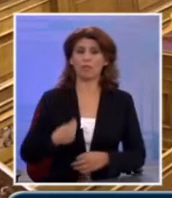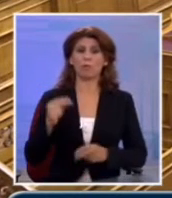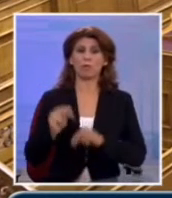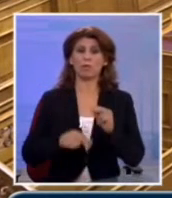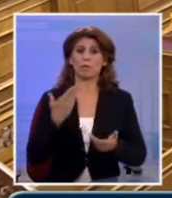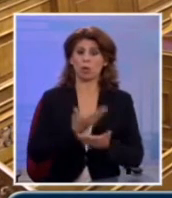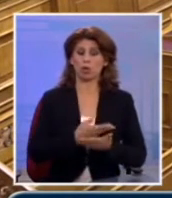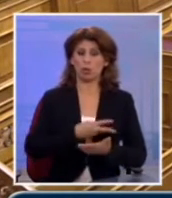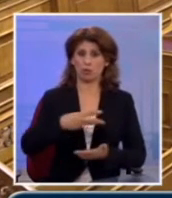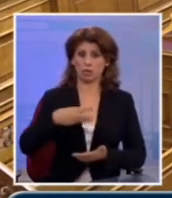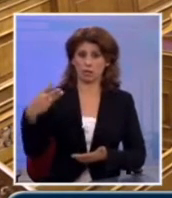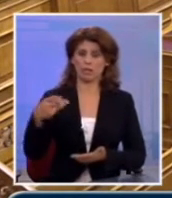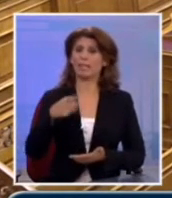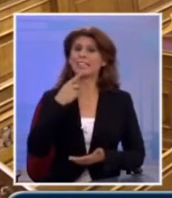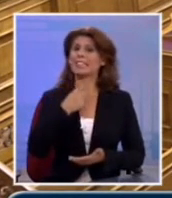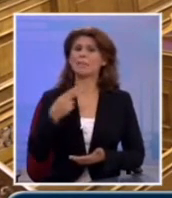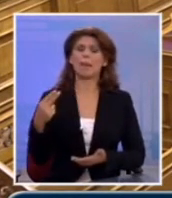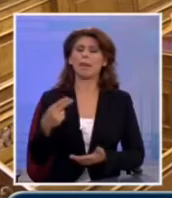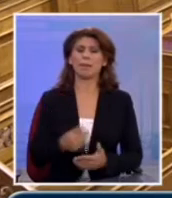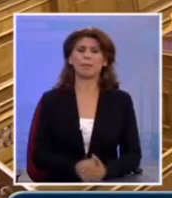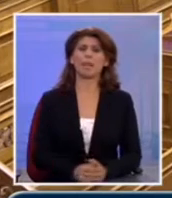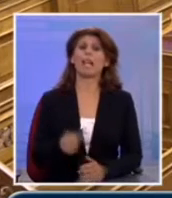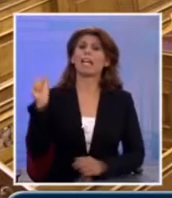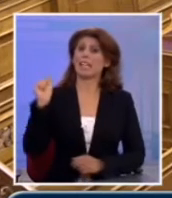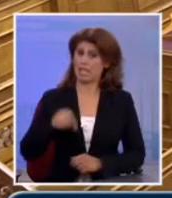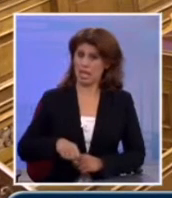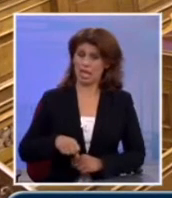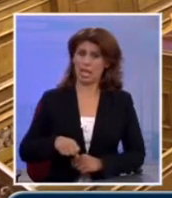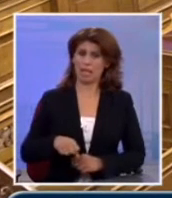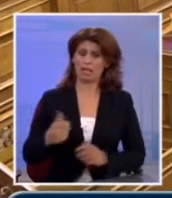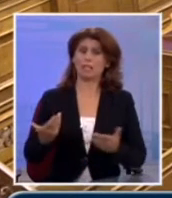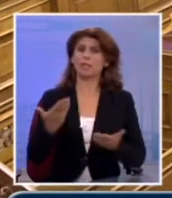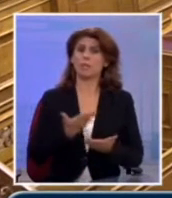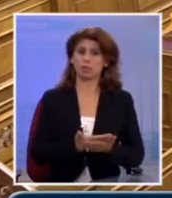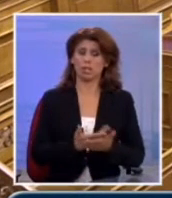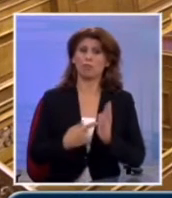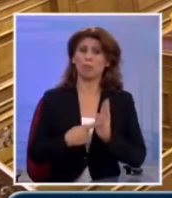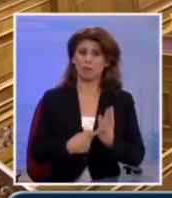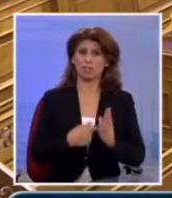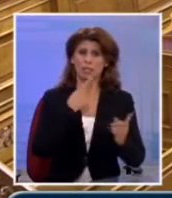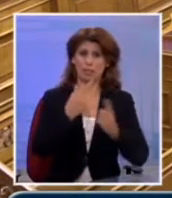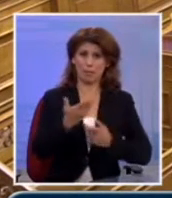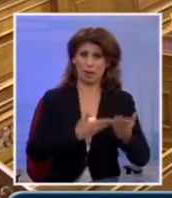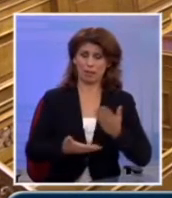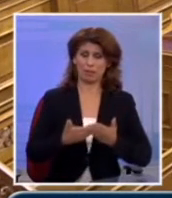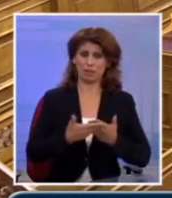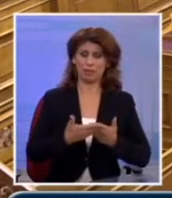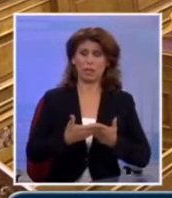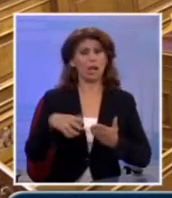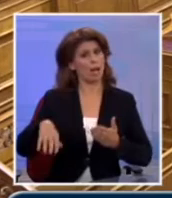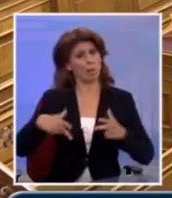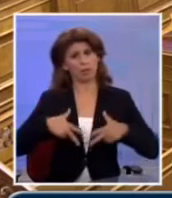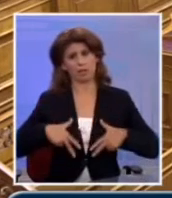ΣΥΡΙΖΑ σημαίνει ναι σε προτάσεις που έχουν παρουσιαστεί κατά τη διαπραγμάτευση από την πλευρά της